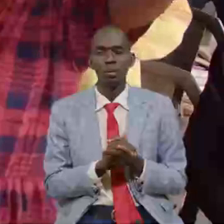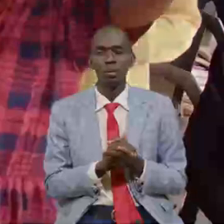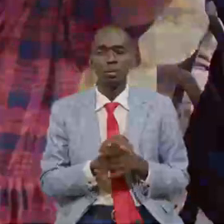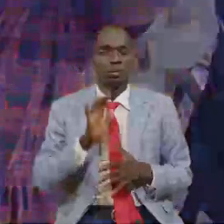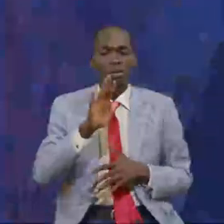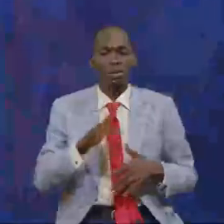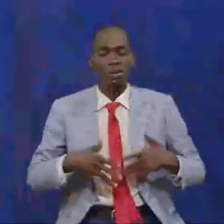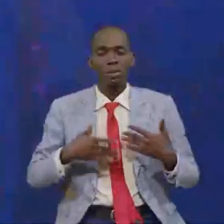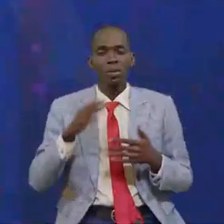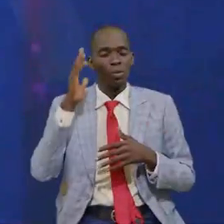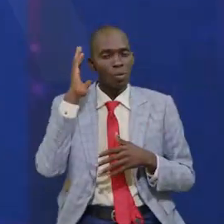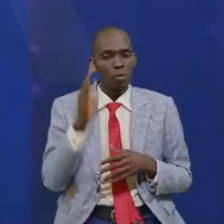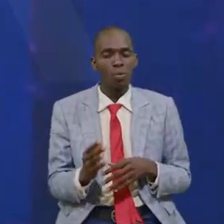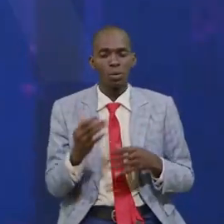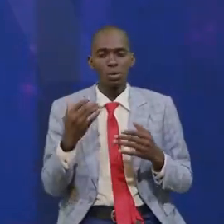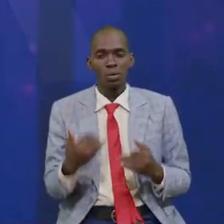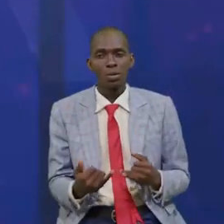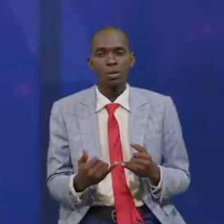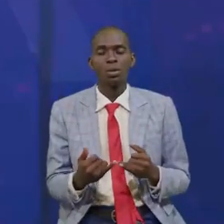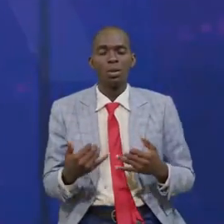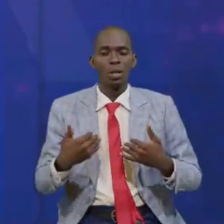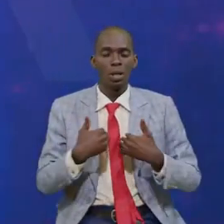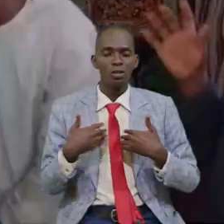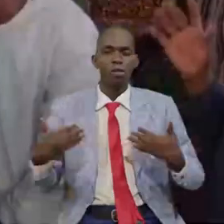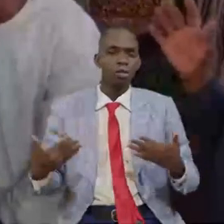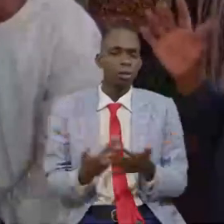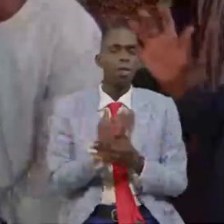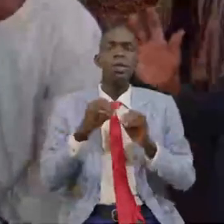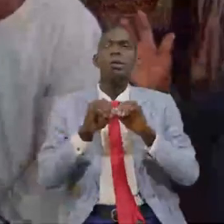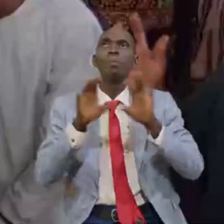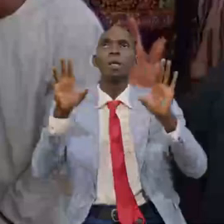Ta vie prendra une nouvelle tournure.